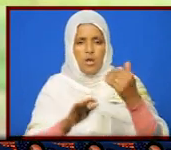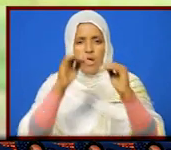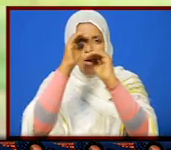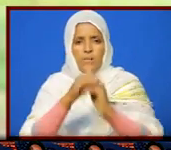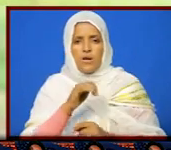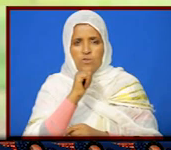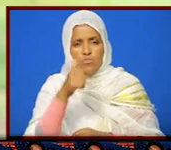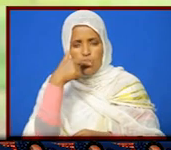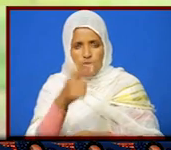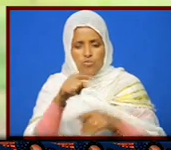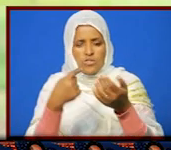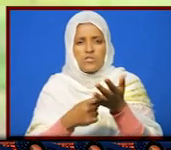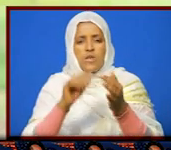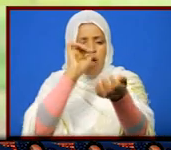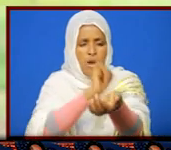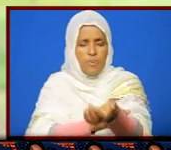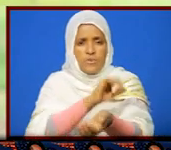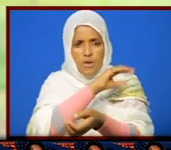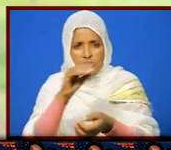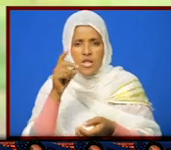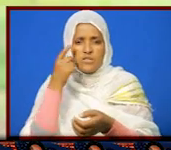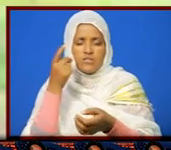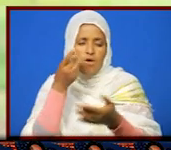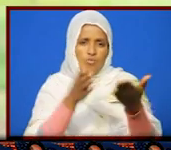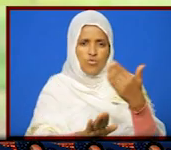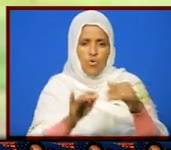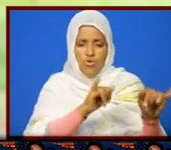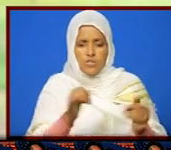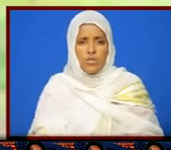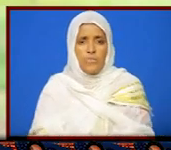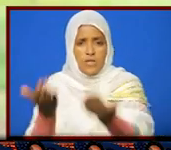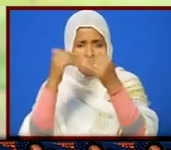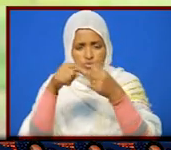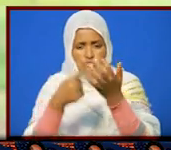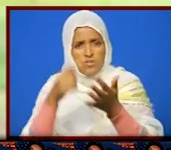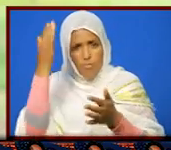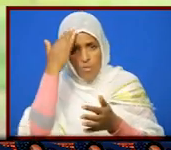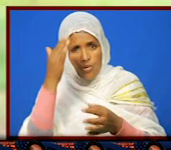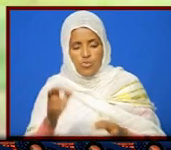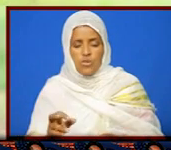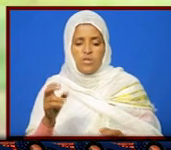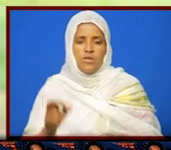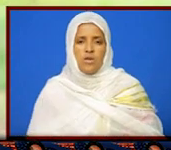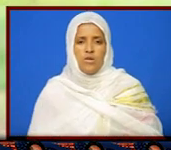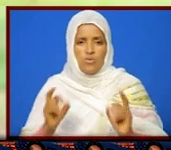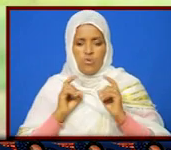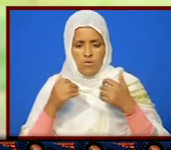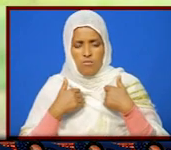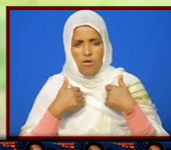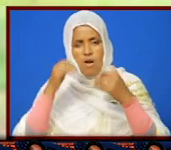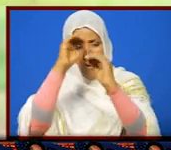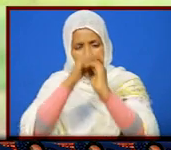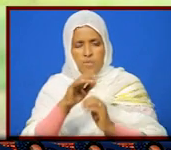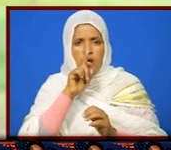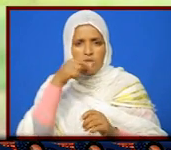እንጂ የሙታን አምላክ አይደለሁም አለ። ስለዚህ ምንድን ነው? አብርሃምና ይስሐቅ ሙተዋል። እንደሚያስነሳቸው ስለሚያውቅ ምን አለ? የሕያዋን አምላክ ነኝ